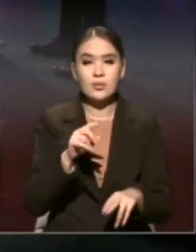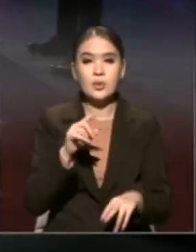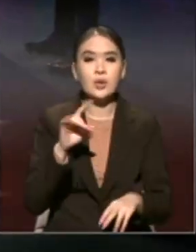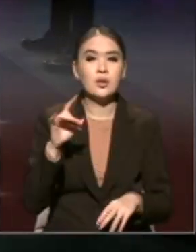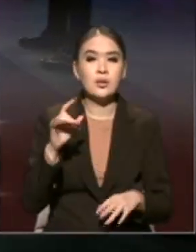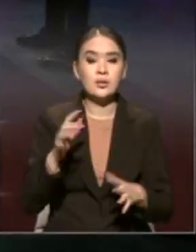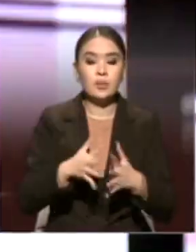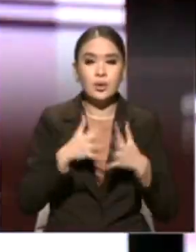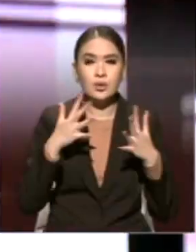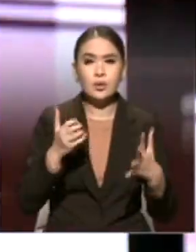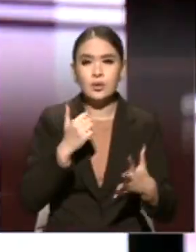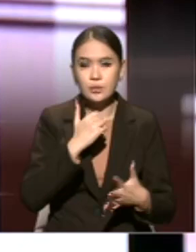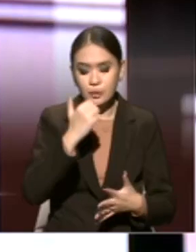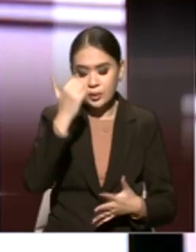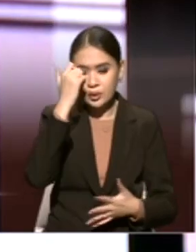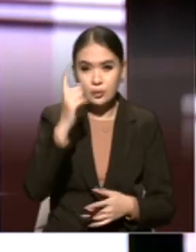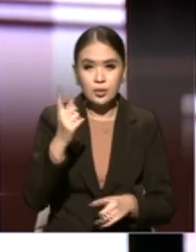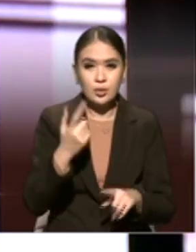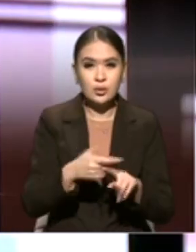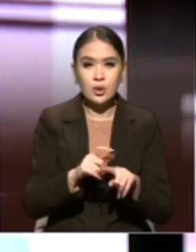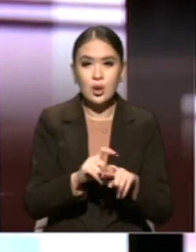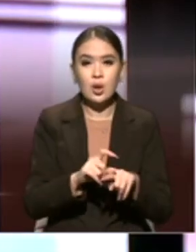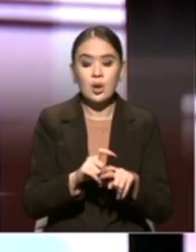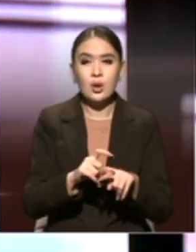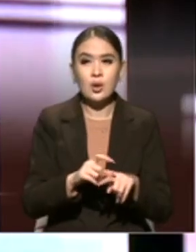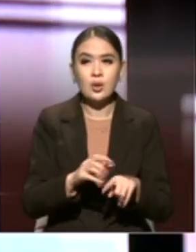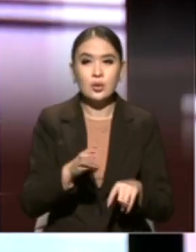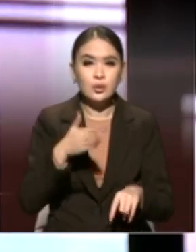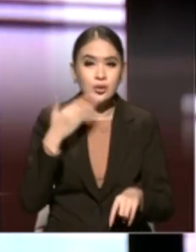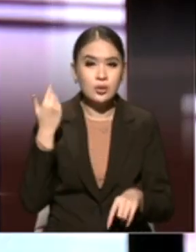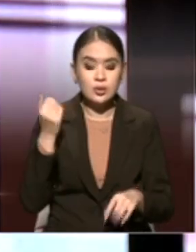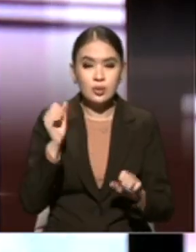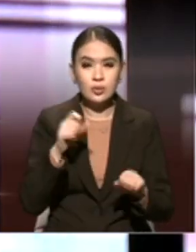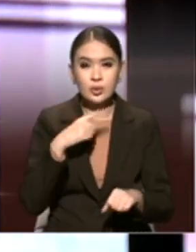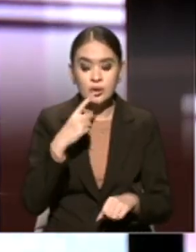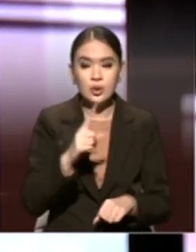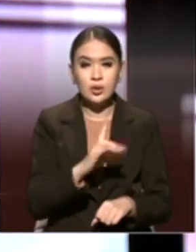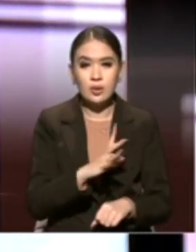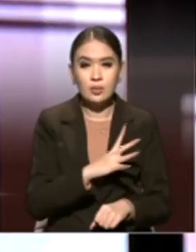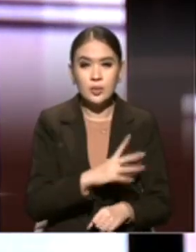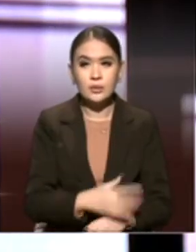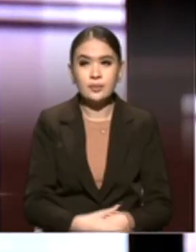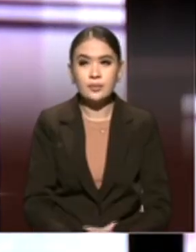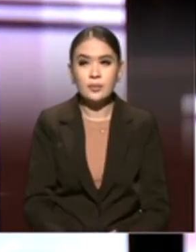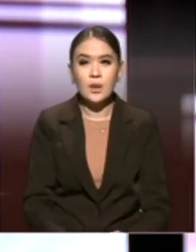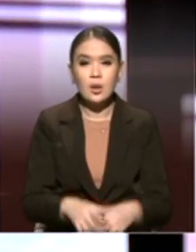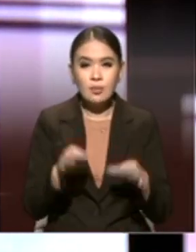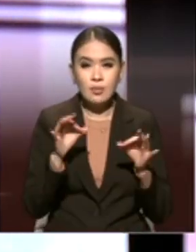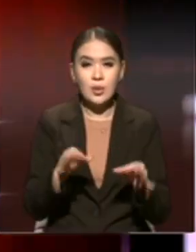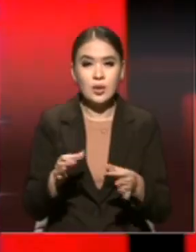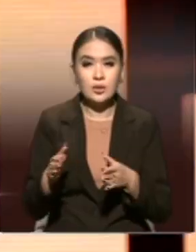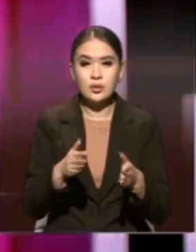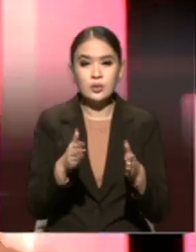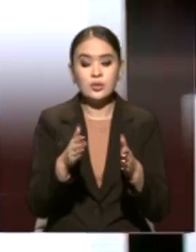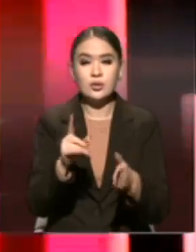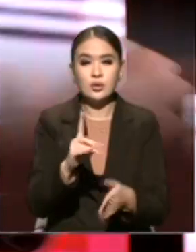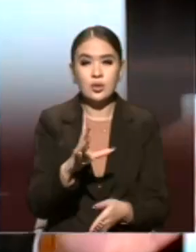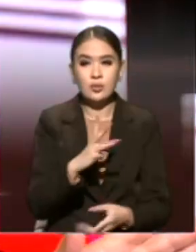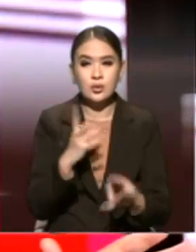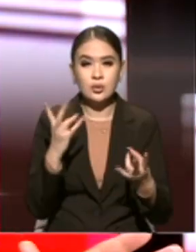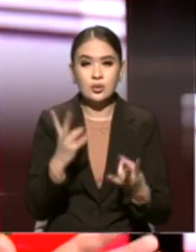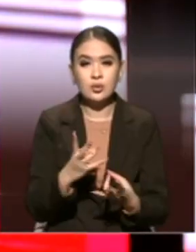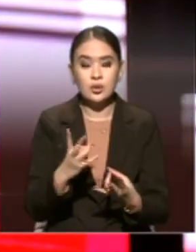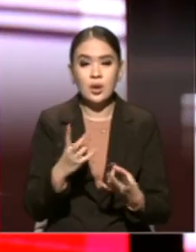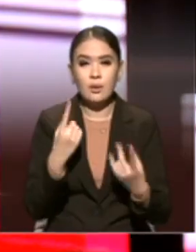басшыларға. Бұл өте жеңілдік керемет. Бірақ жаңағы әттеген ай болмаса екен, соны дұрыс жолға қойып,